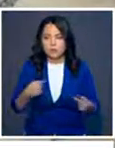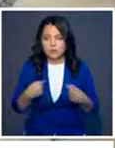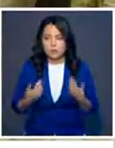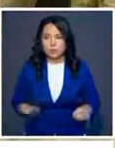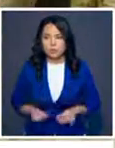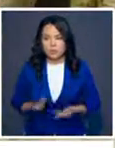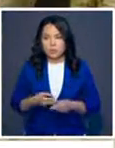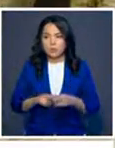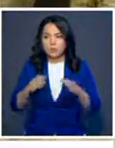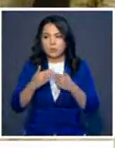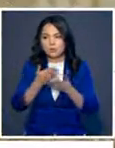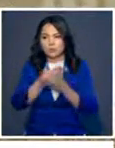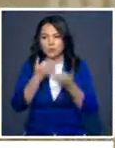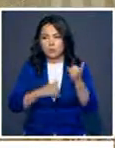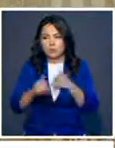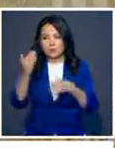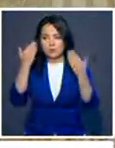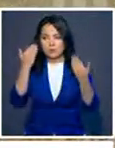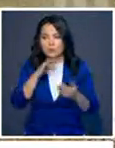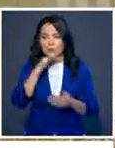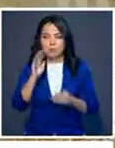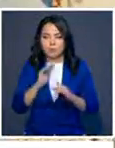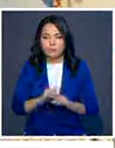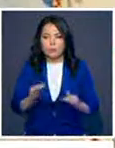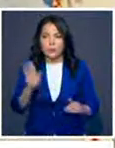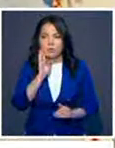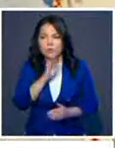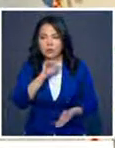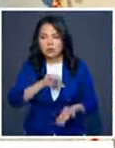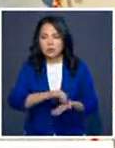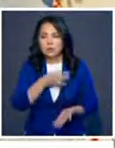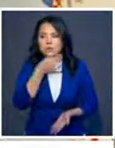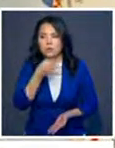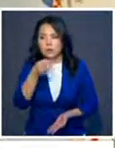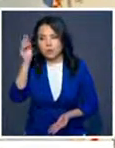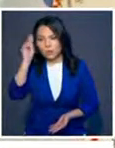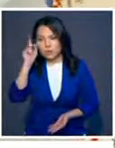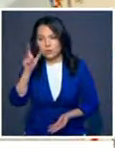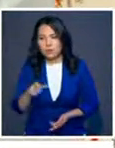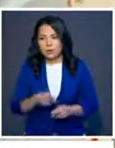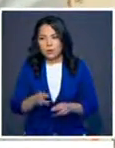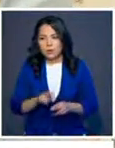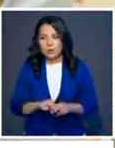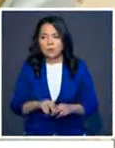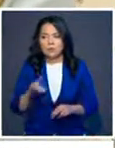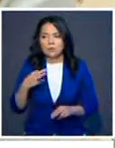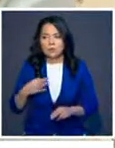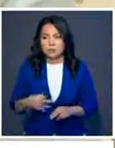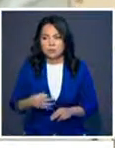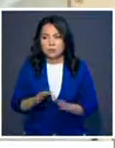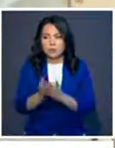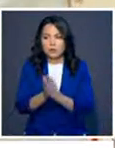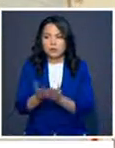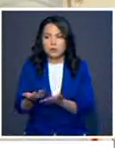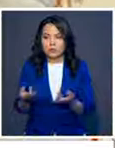Бәрінен бұрын баспананың жоқтығы жанға батады дейді көп балалана. Нөлевойда оқитын баламның өзіне де бәлінбай ақша керек кітап алу үшін